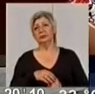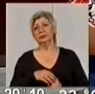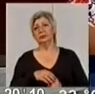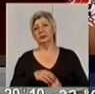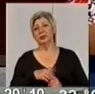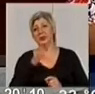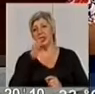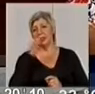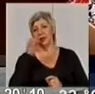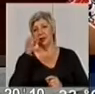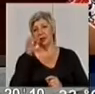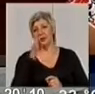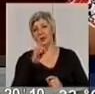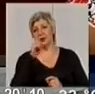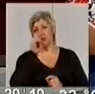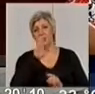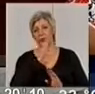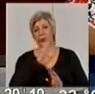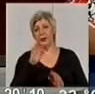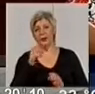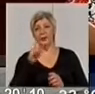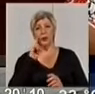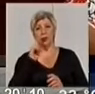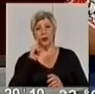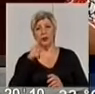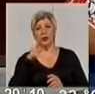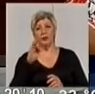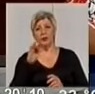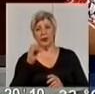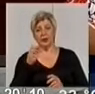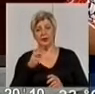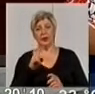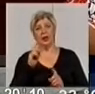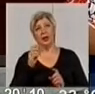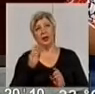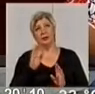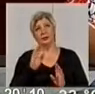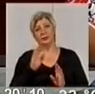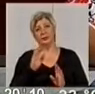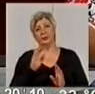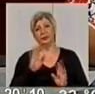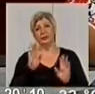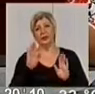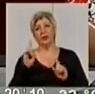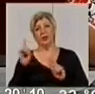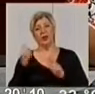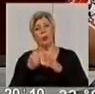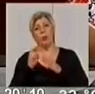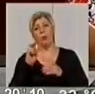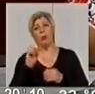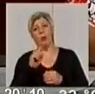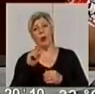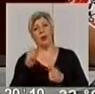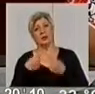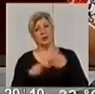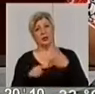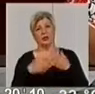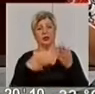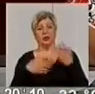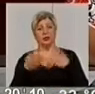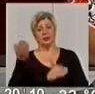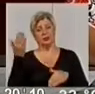скажу, непоганий заклад «Молода гвардія», просто там трошки вже, скажімо, база інша, тому що він же ж вже існує там